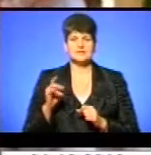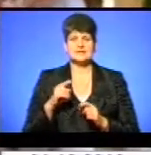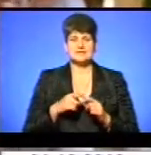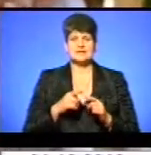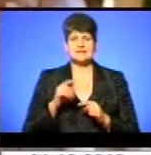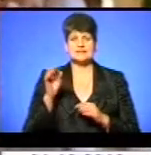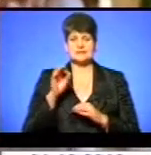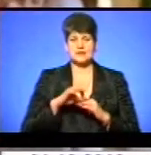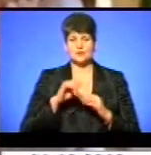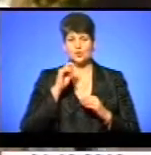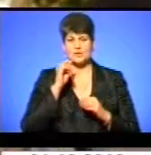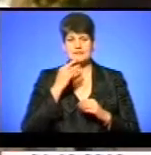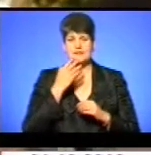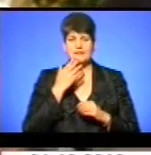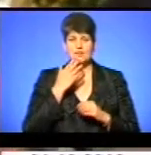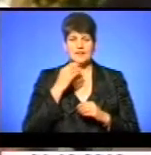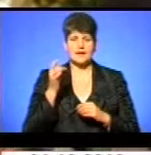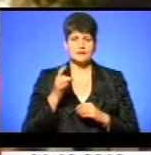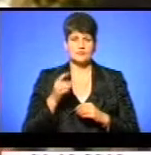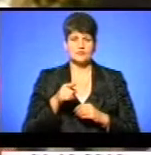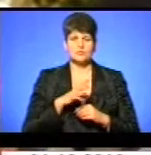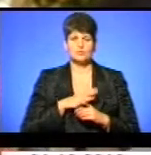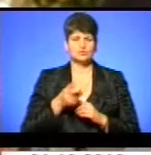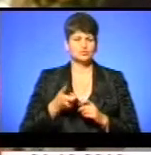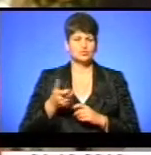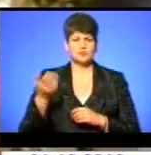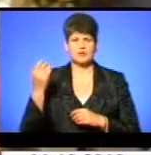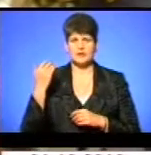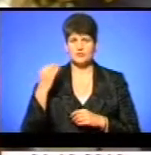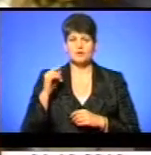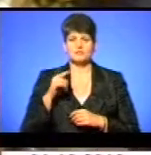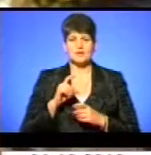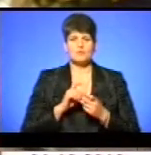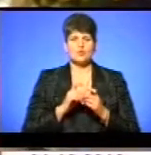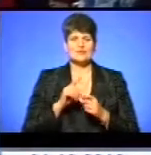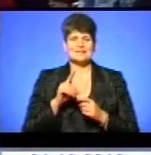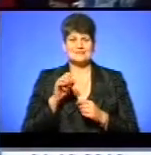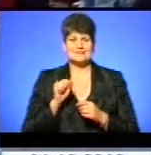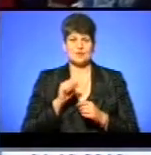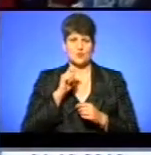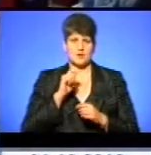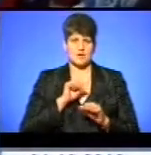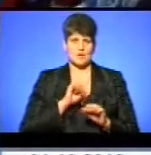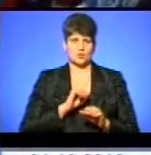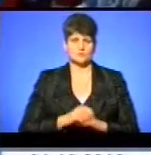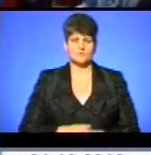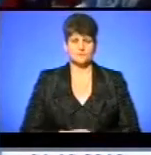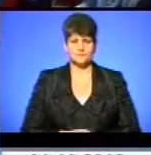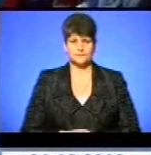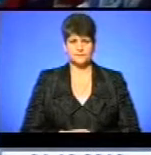Західноукраїнська Народна Республіка. Вони були дуже давно і вони боролися за Україну.